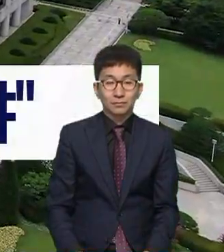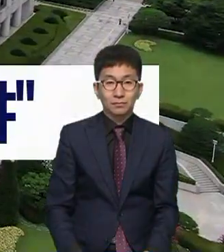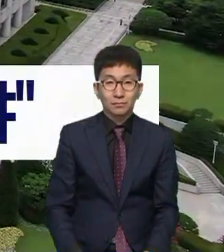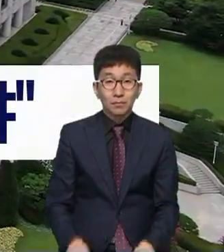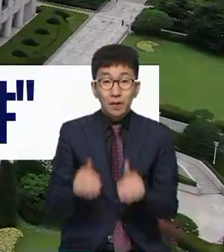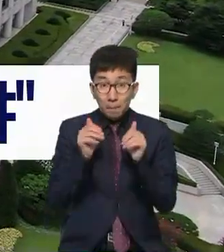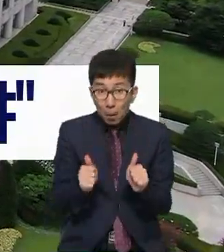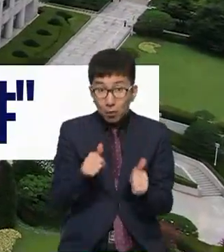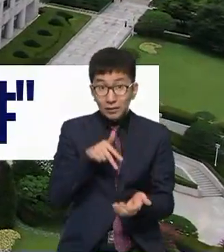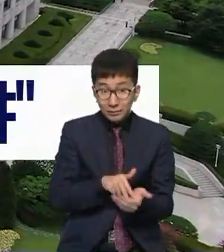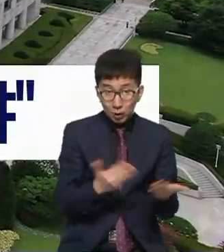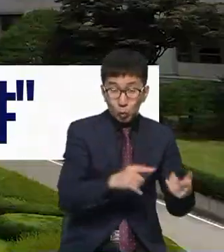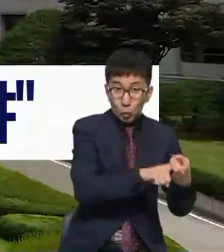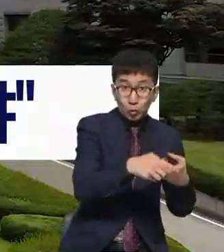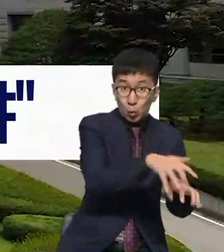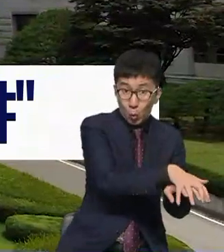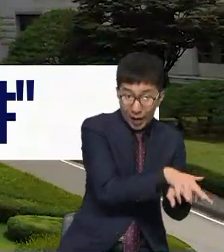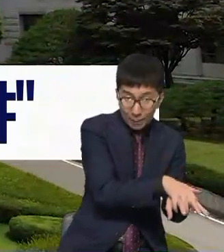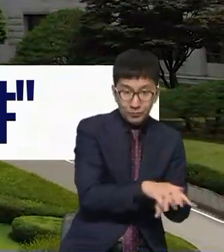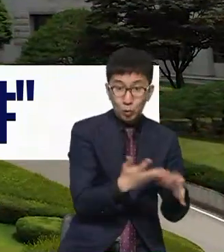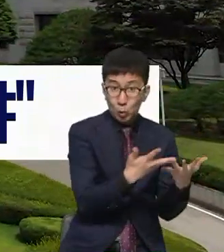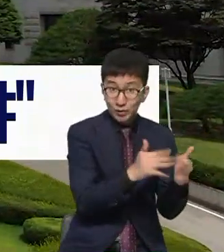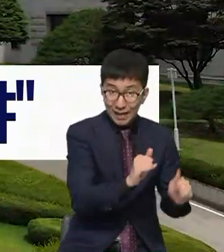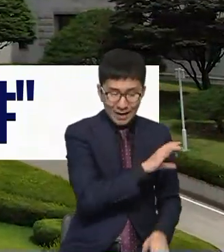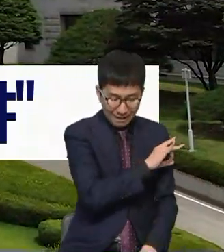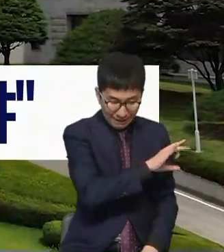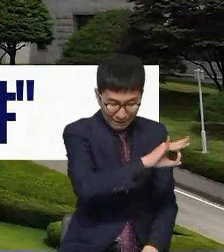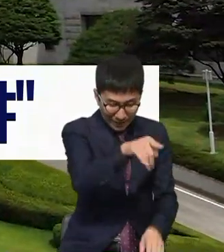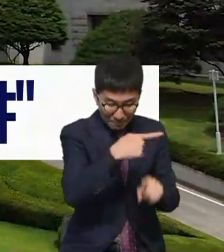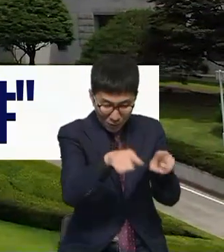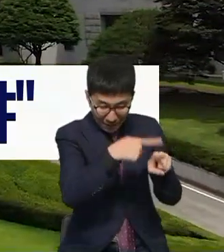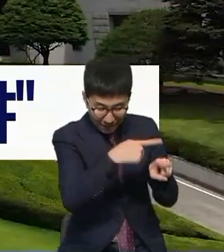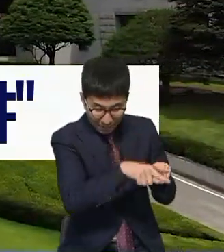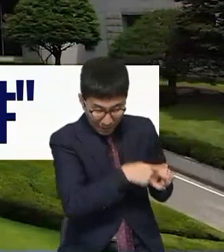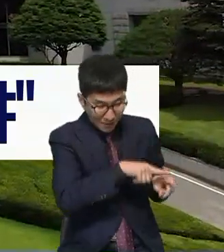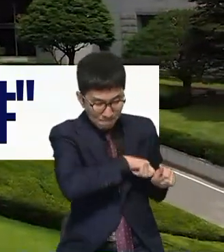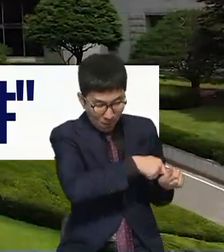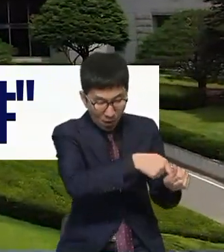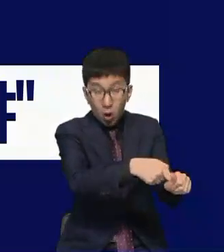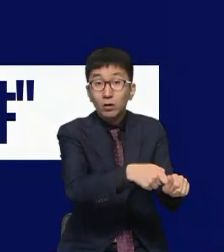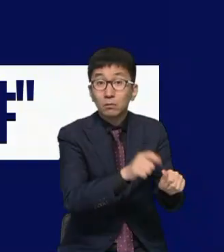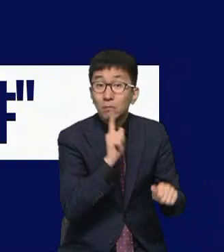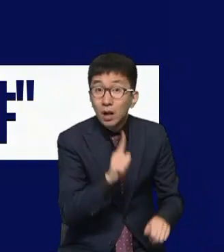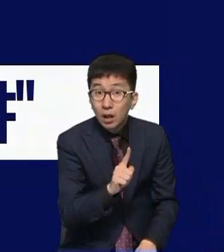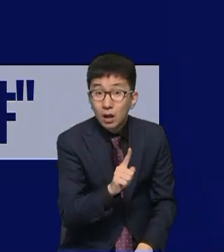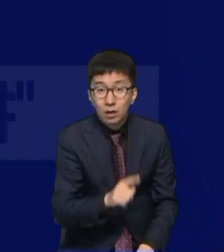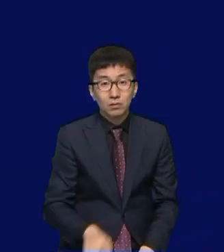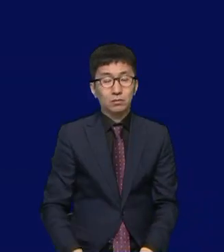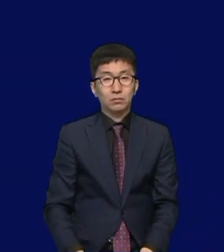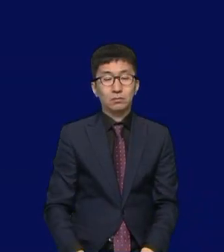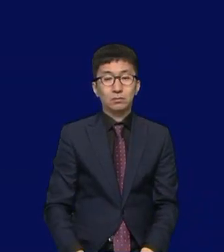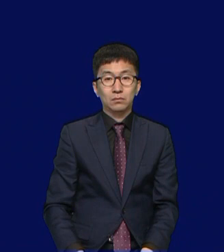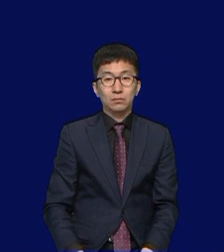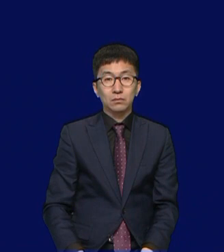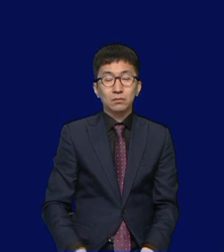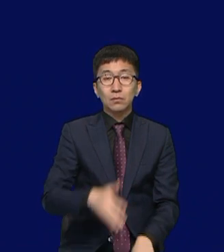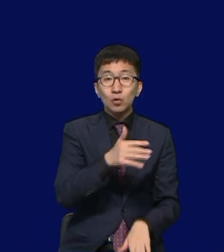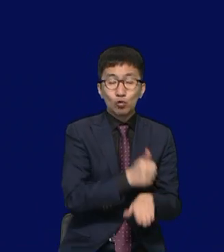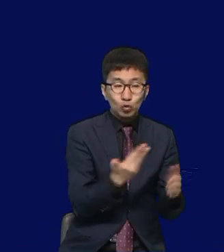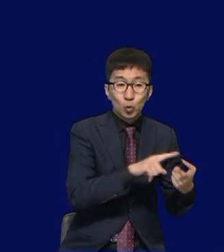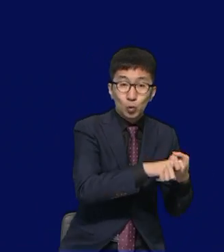법원이 노동조합과 노동자 각각의 책임에 대해서만 배상하도록 해야 한다고 판단한 배경은 쟁의 행위를 결정한 주체인